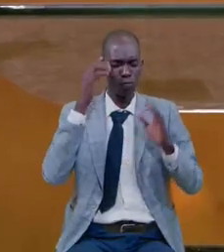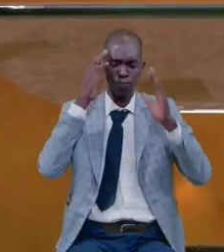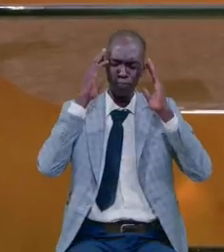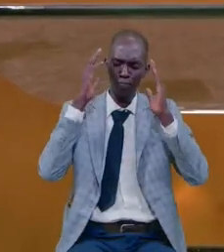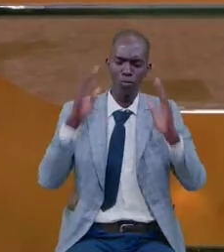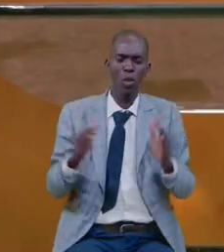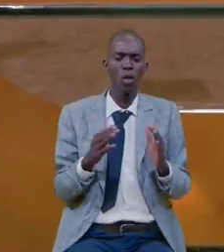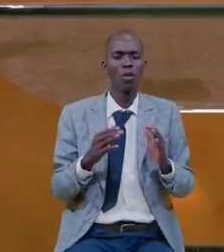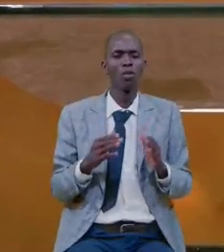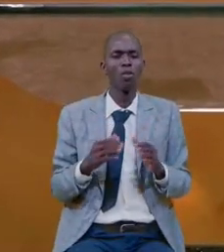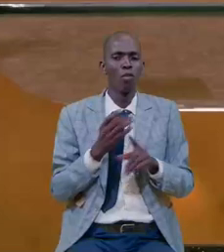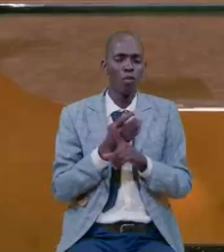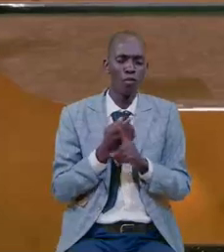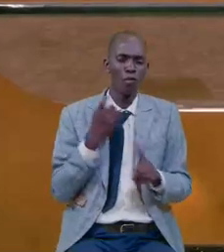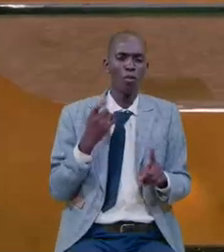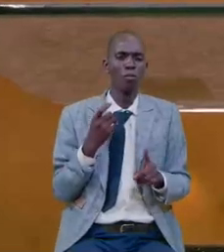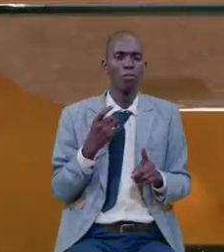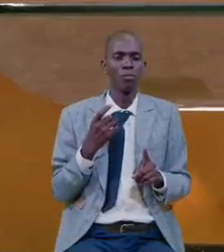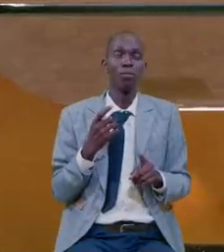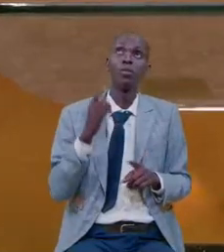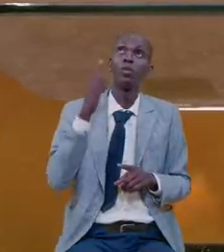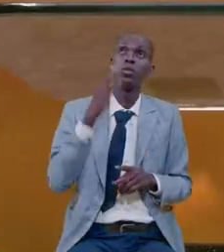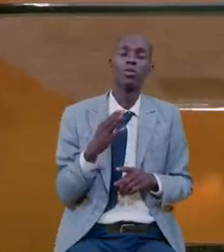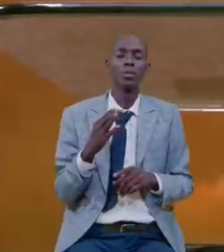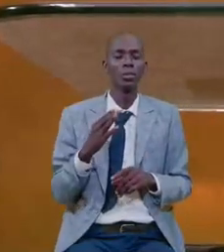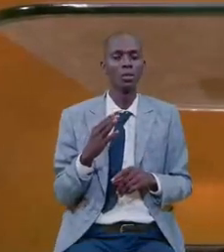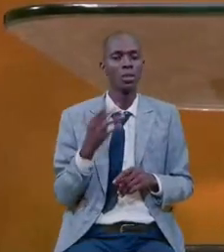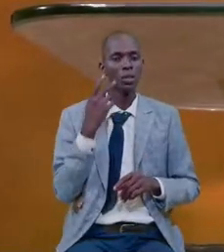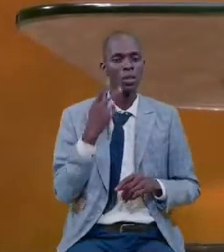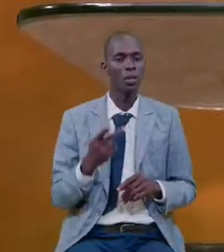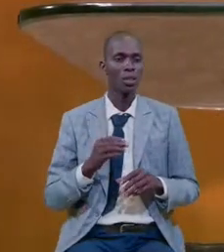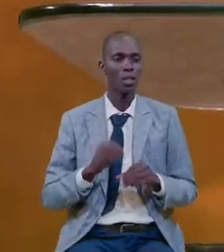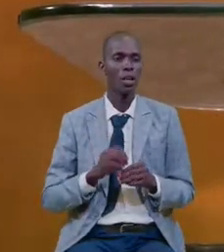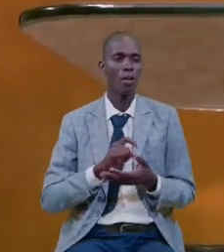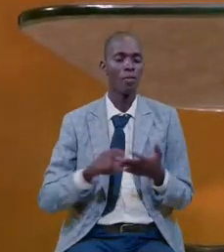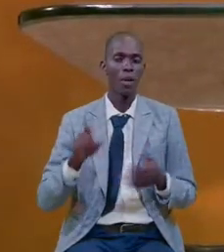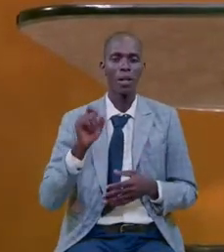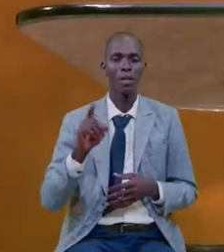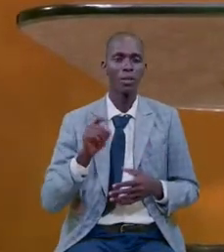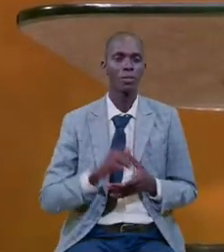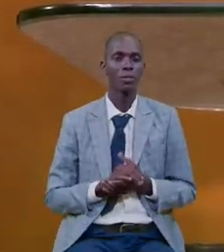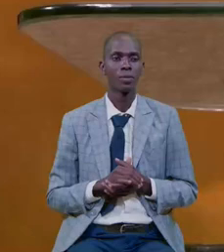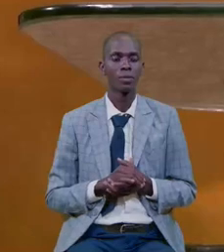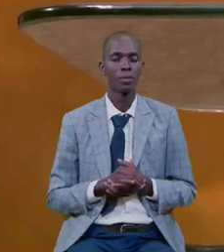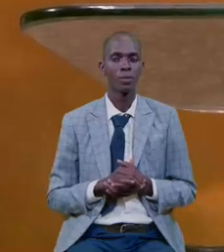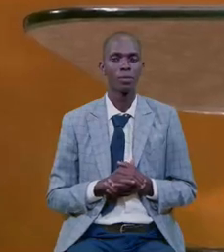pour n'avoir que signé prodige? Voyons verset 11.